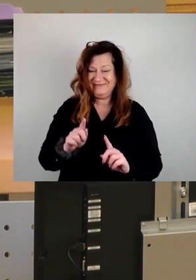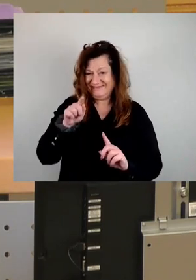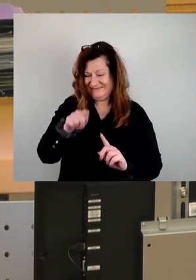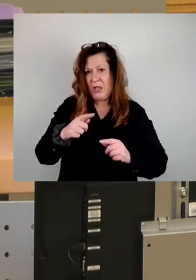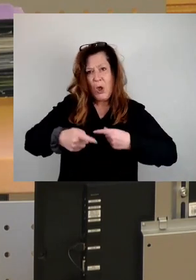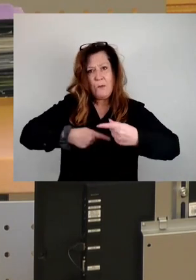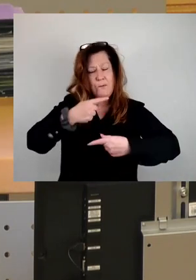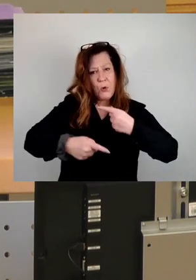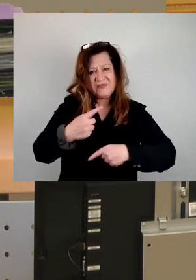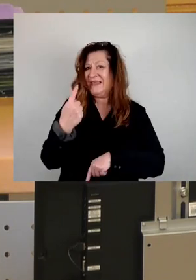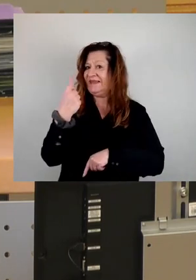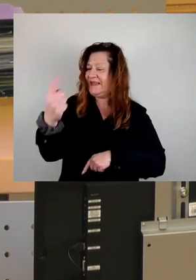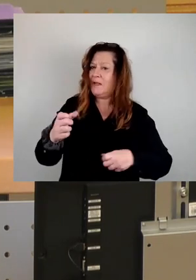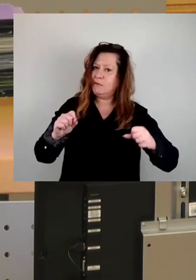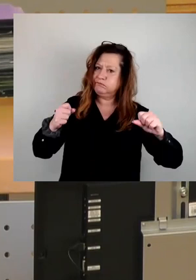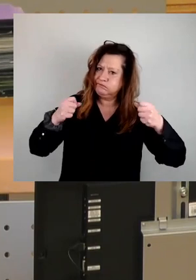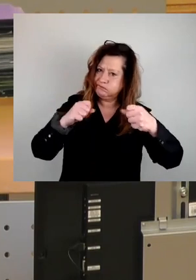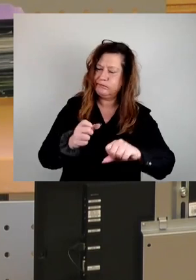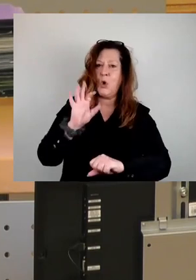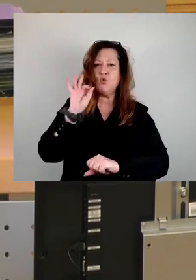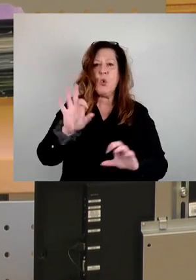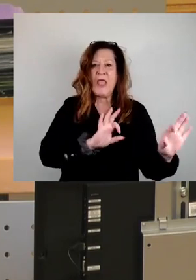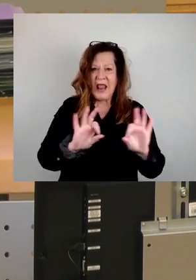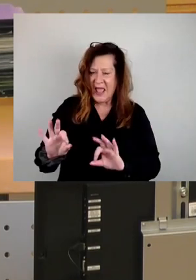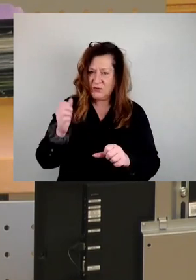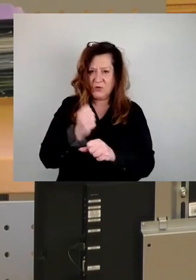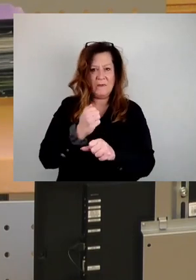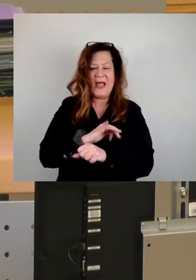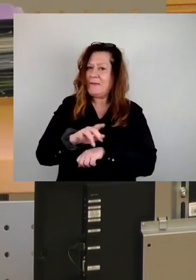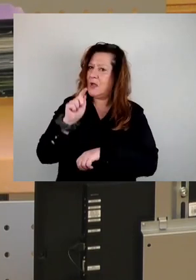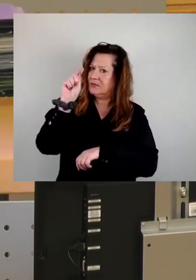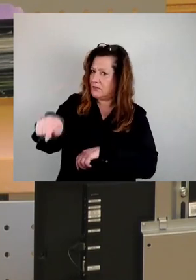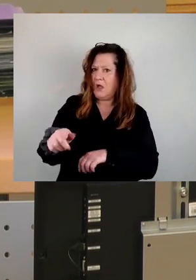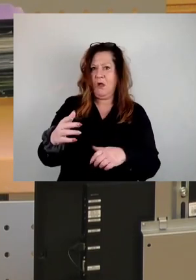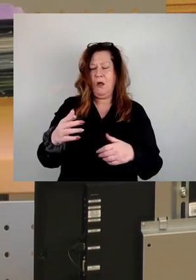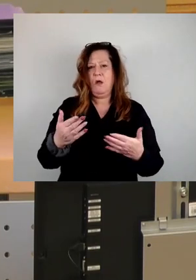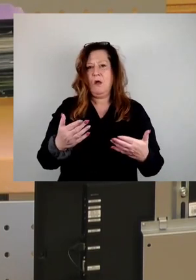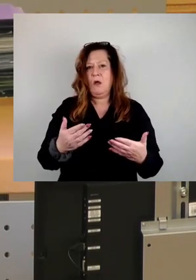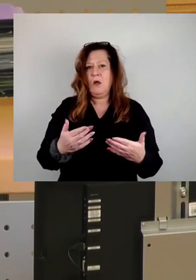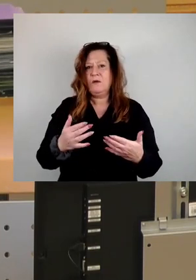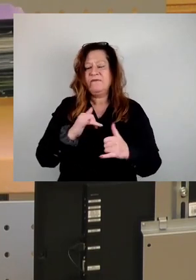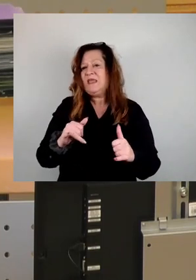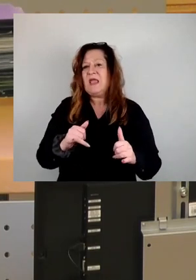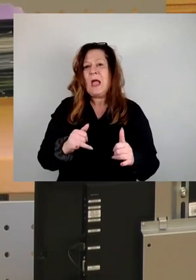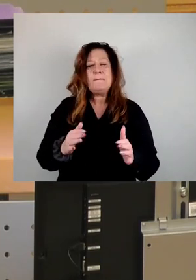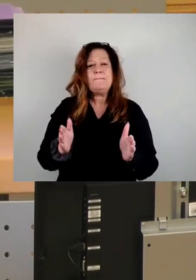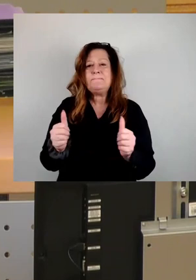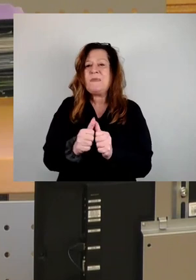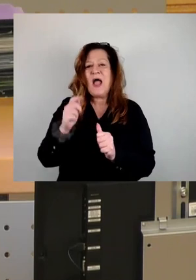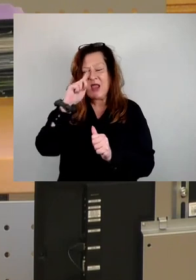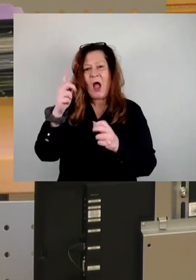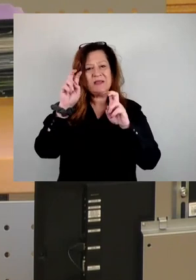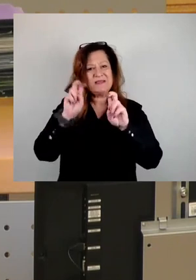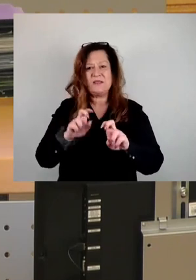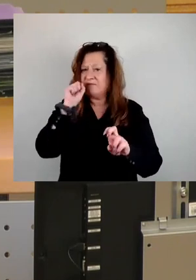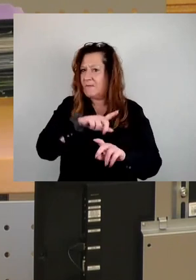und sehr gut geleitet. Er war auch immer dort, hat, sage ich mal, keine Beiratssitzung verpasst. Ich finde, das kann man auch